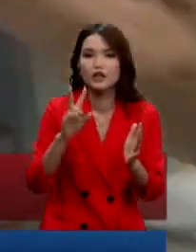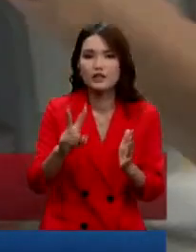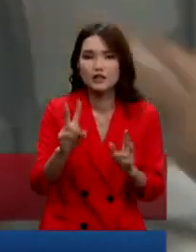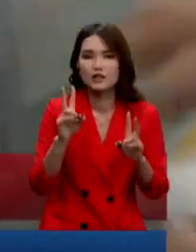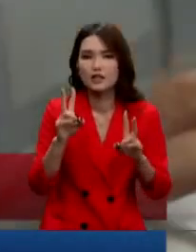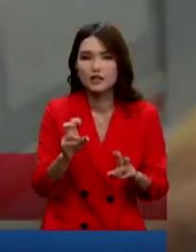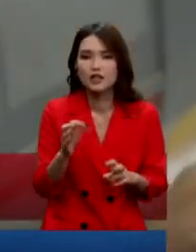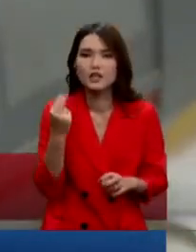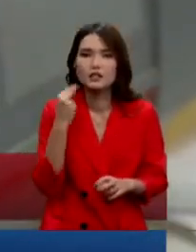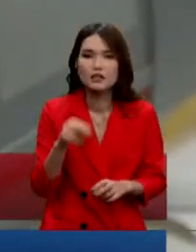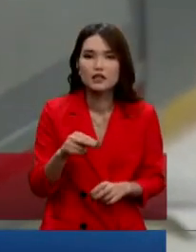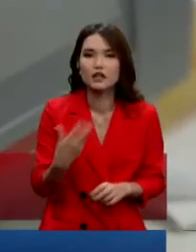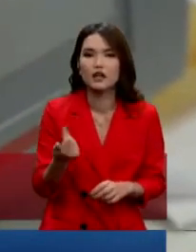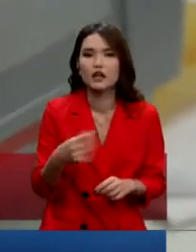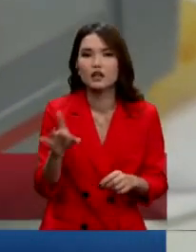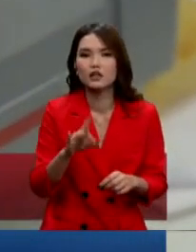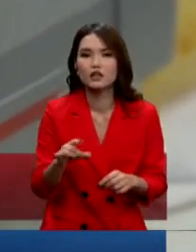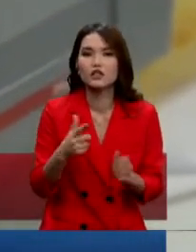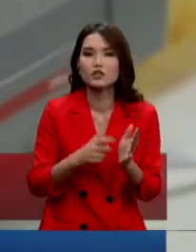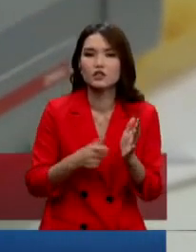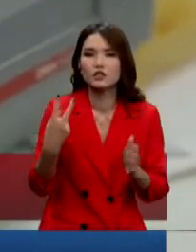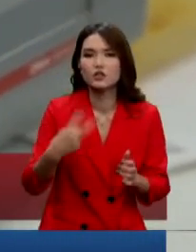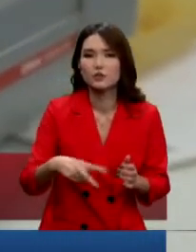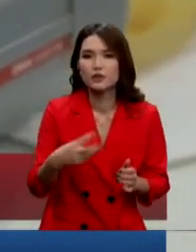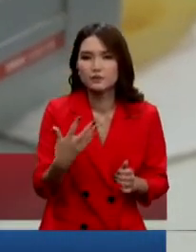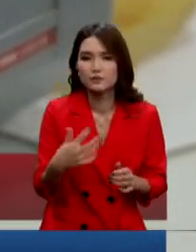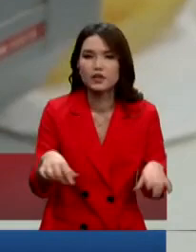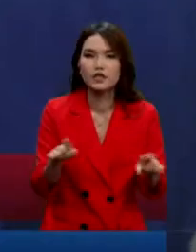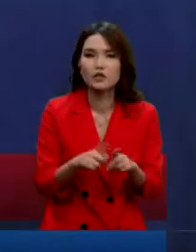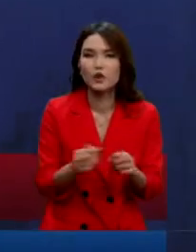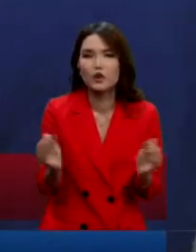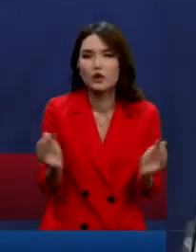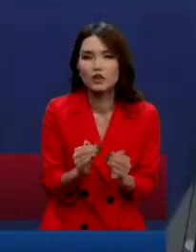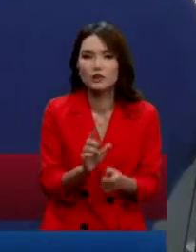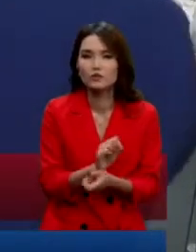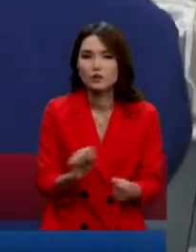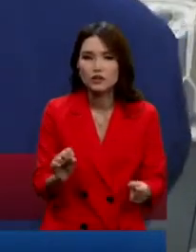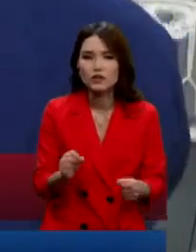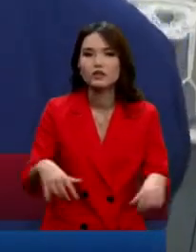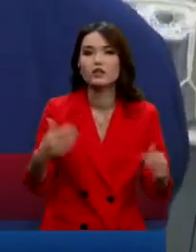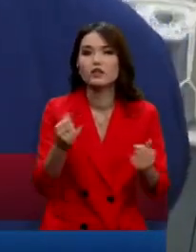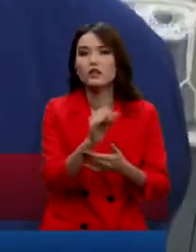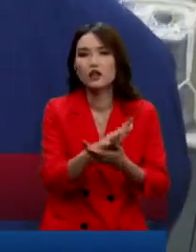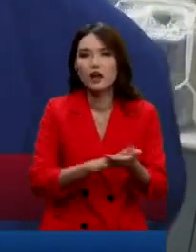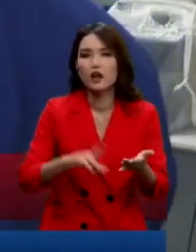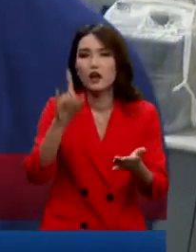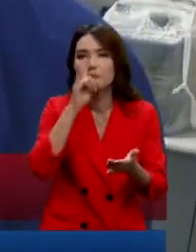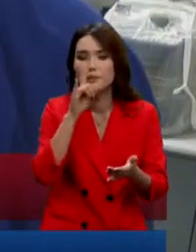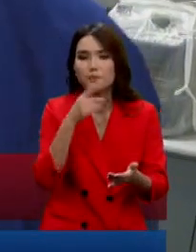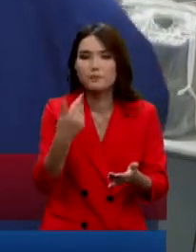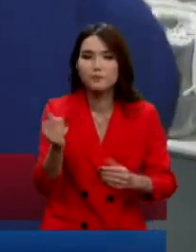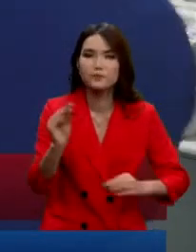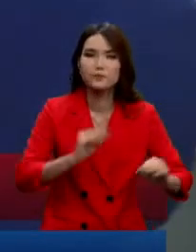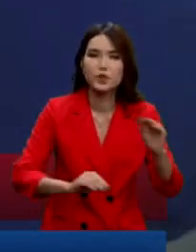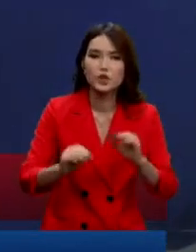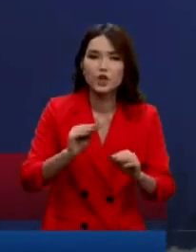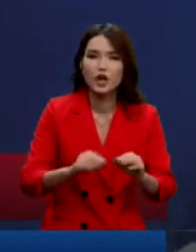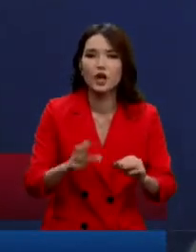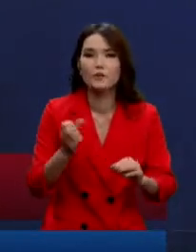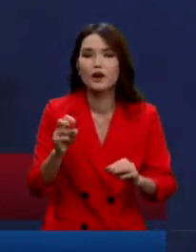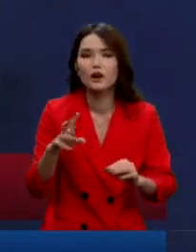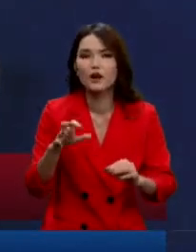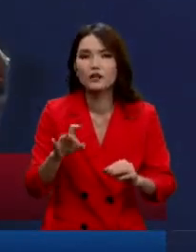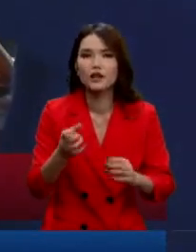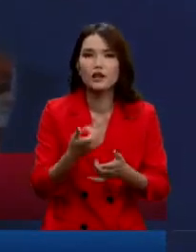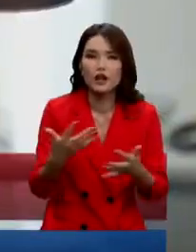бензиннің тығыздығы текше метріне 725 келіден кем болмауы тиіс. Әрі қарай бензиннің фракциялық құрамы және октан